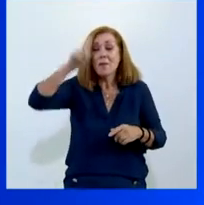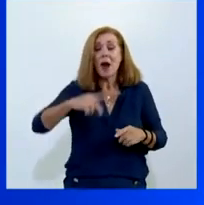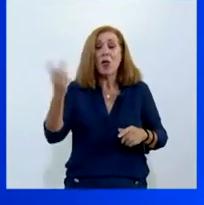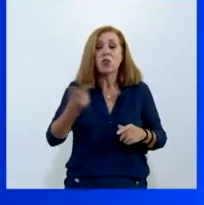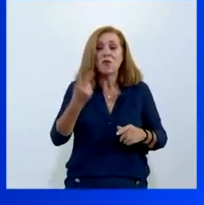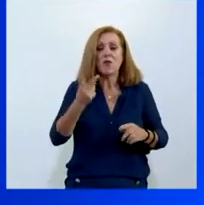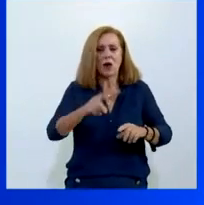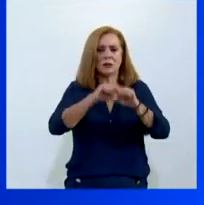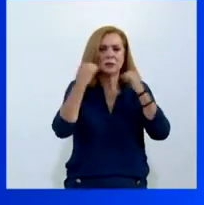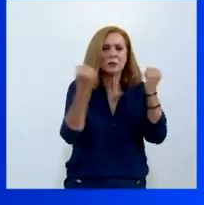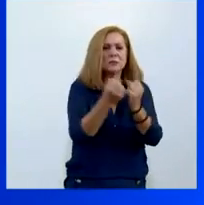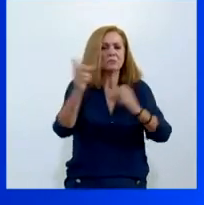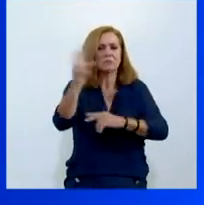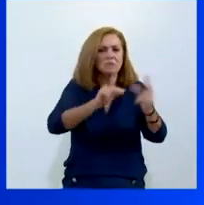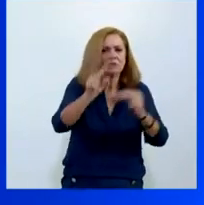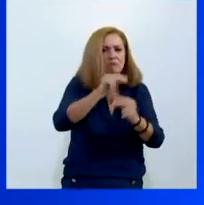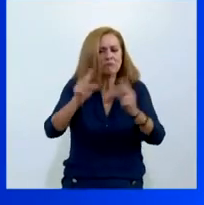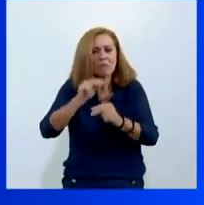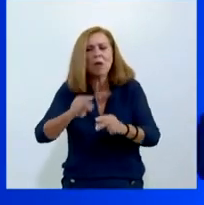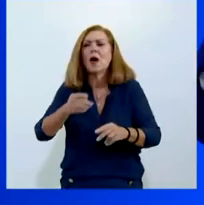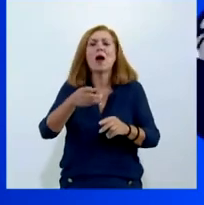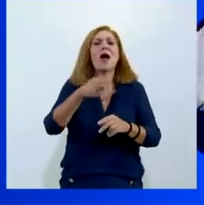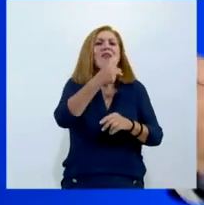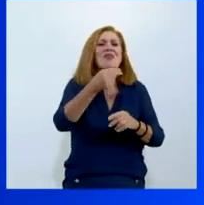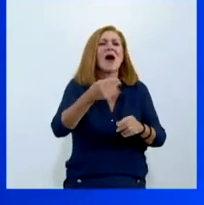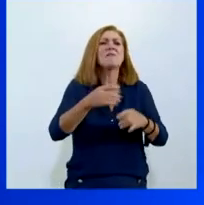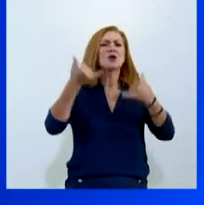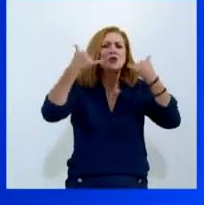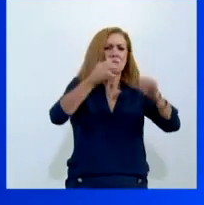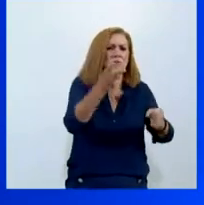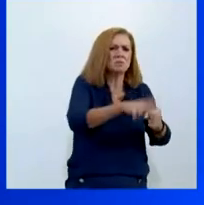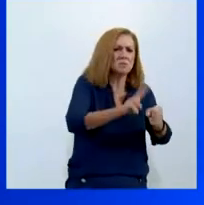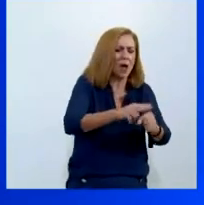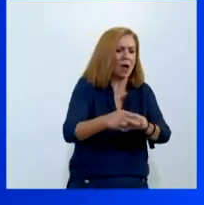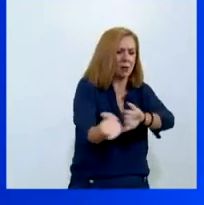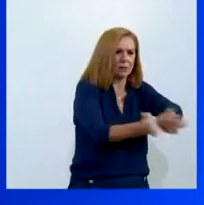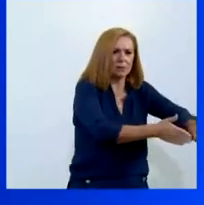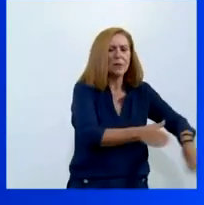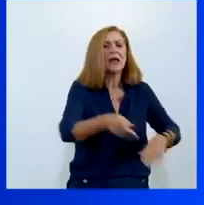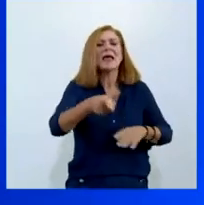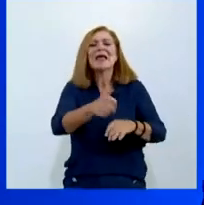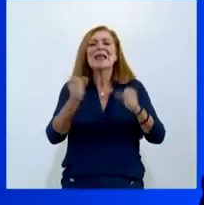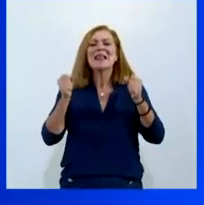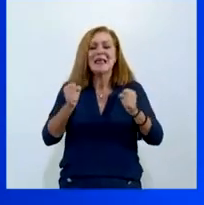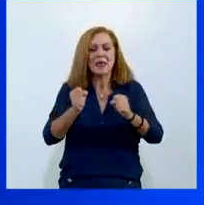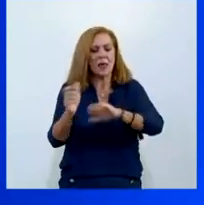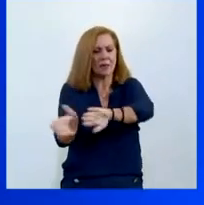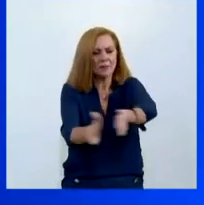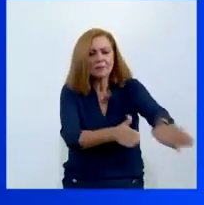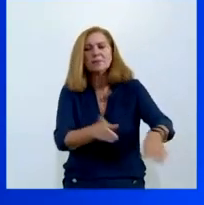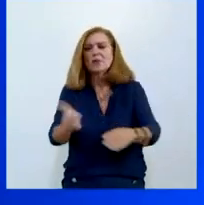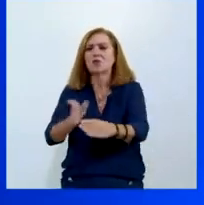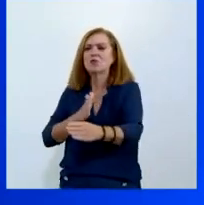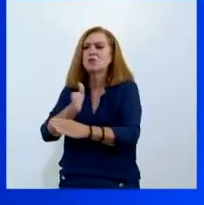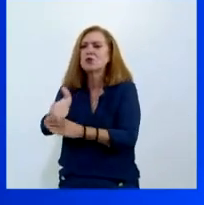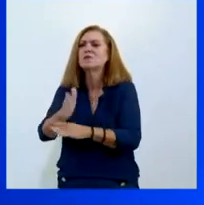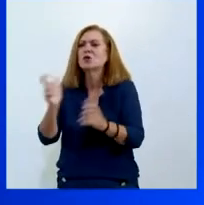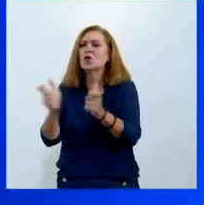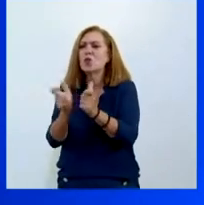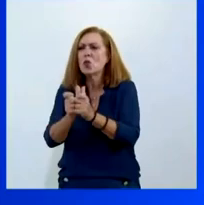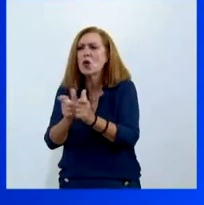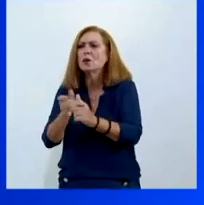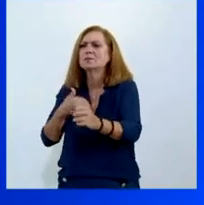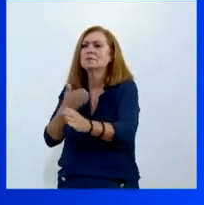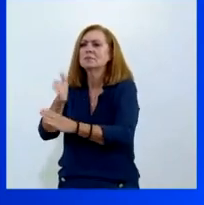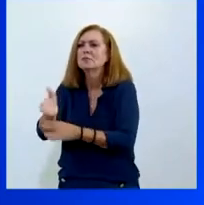άλλος ασχολήθηκε με το πρόβλημα των νεκρών ζώων, άλλος ασχολήθηκε με τη δημόσια υγεία, άλλος ασχολήθηκε με την προσβασιμότητα στα χωριά και το πώς